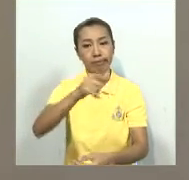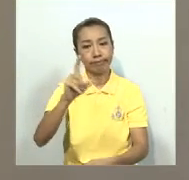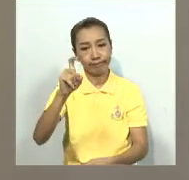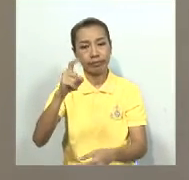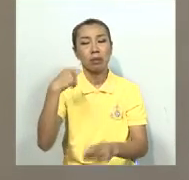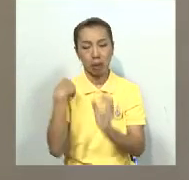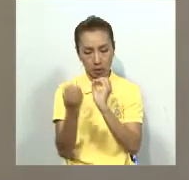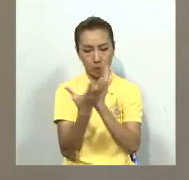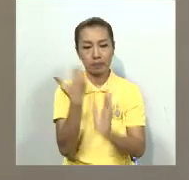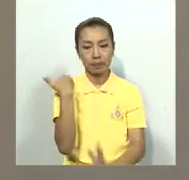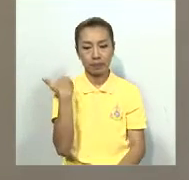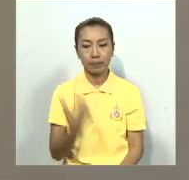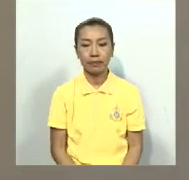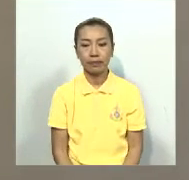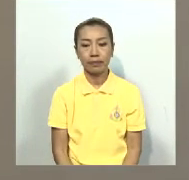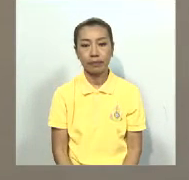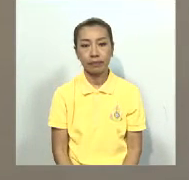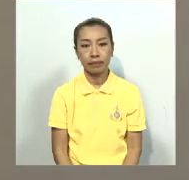ะมันมีผลกระทบทั้งสิ้น